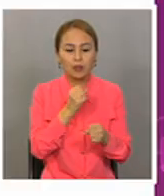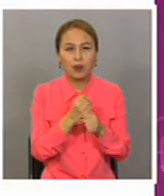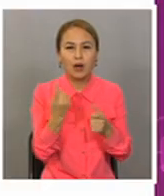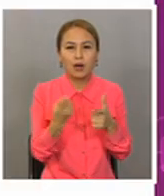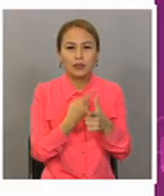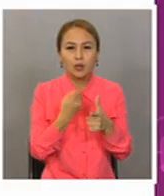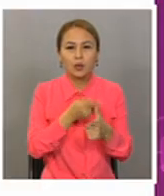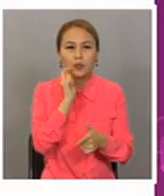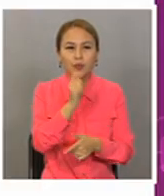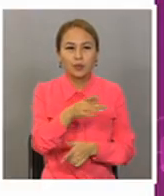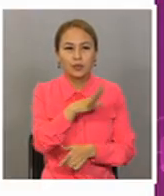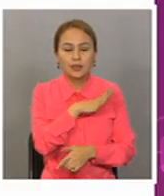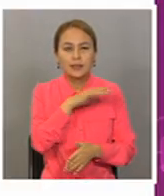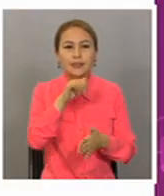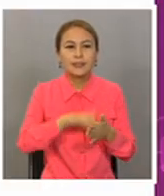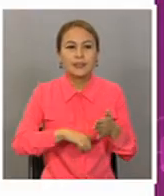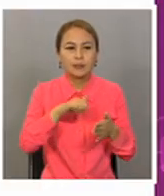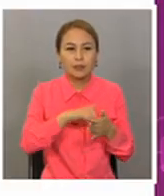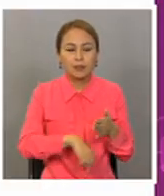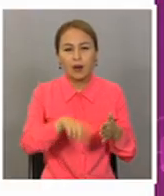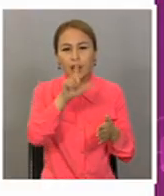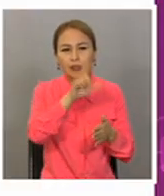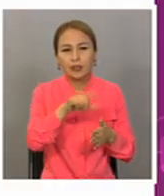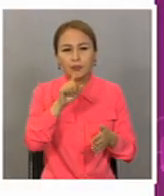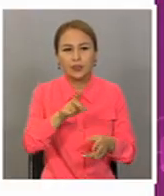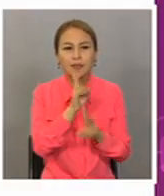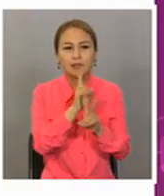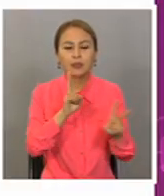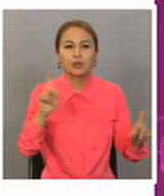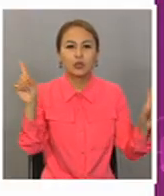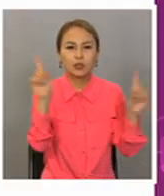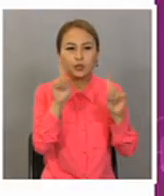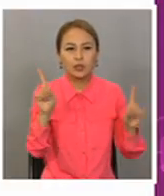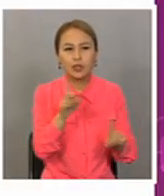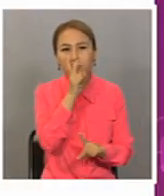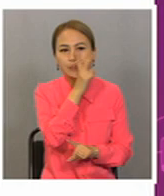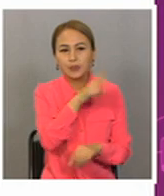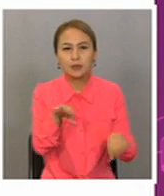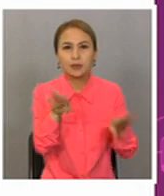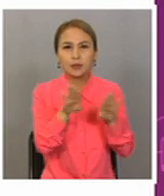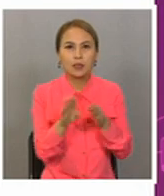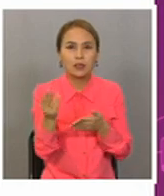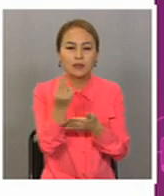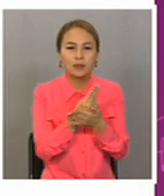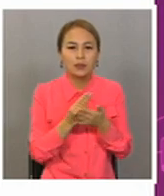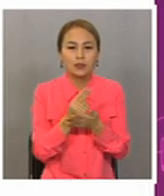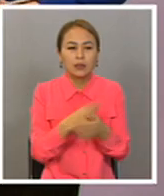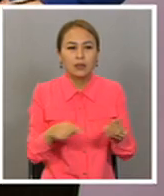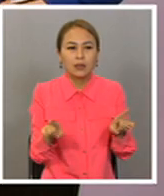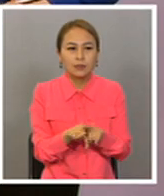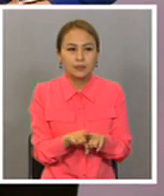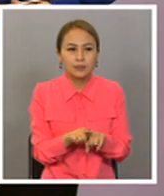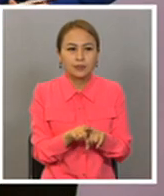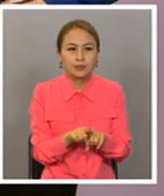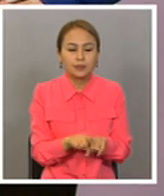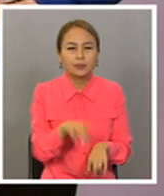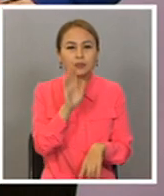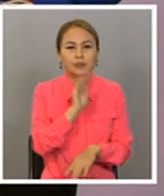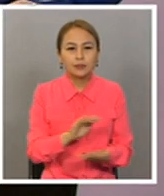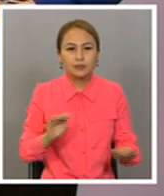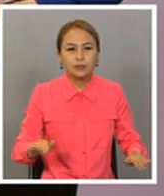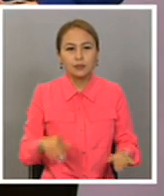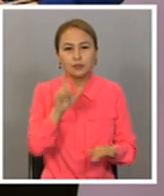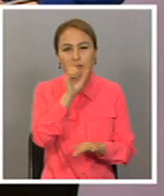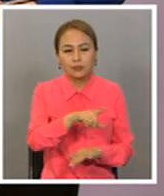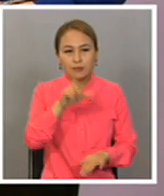берді. Себебі, адамдар кейбір жұлдыздар тобының белгілі бір бейне құрайтынын байқады. Балалар,